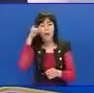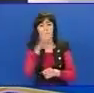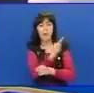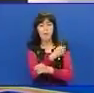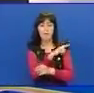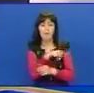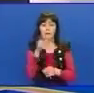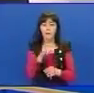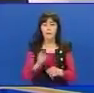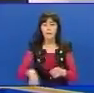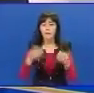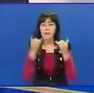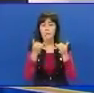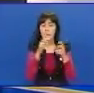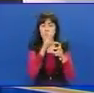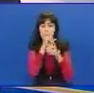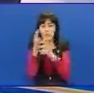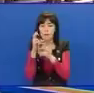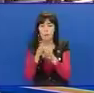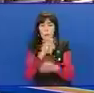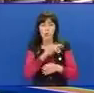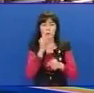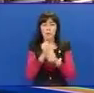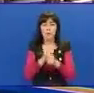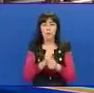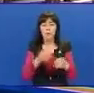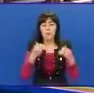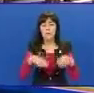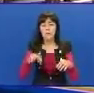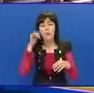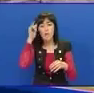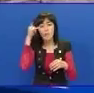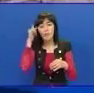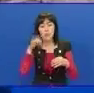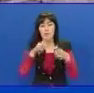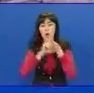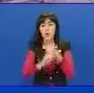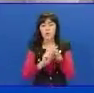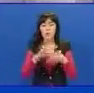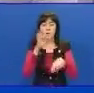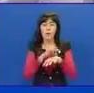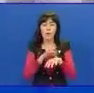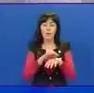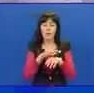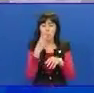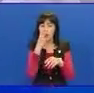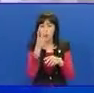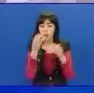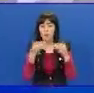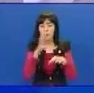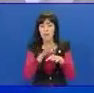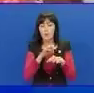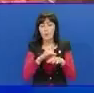студенттер тіпті триханилоскоппен жұмыс жасап үйренуде. Аспап төрт түлікке жабайы аңдардан жұғатын ауруларды тексереді. Инвазиялық бұл ауру